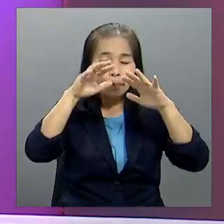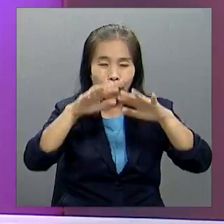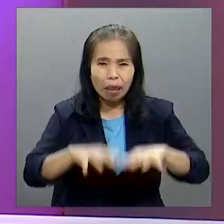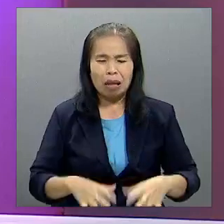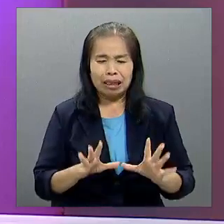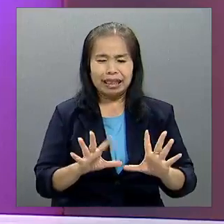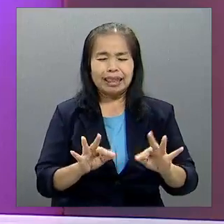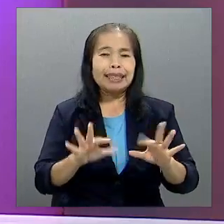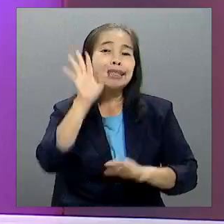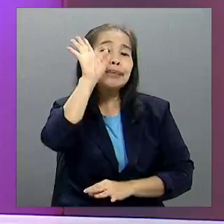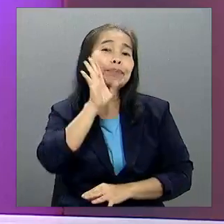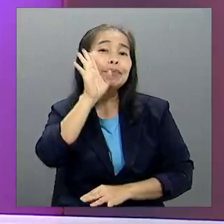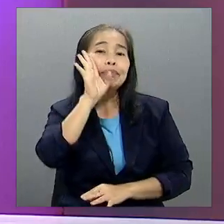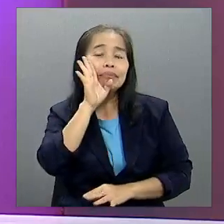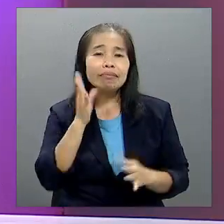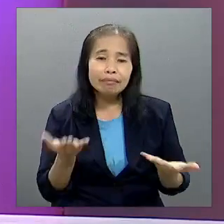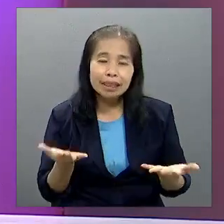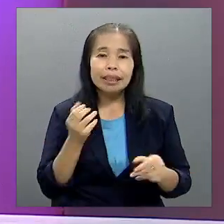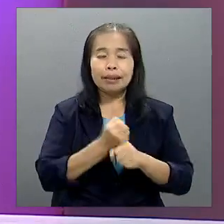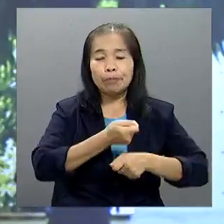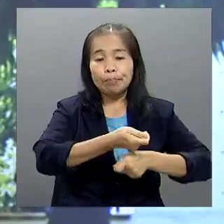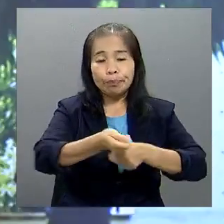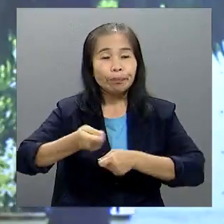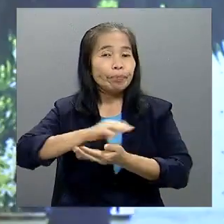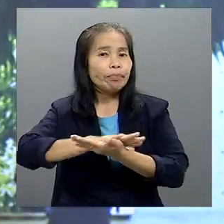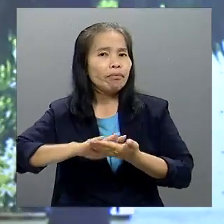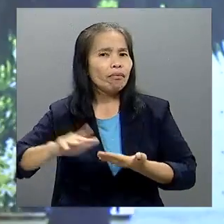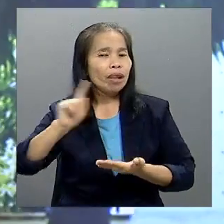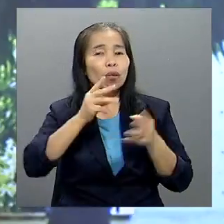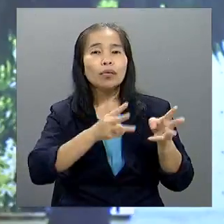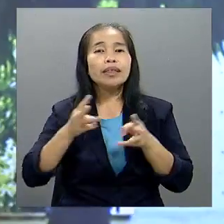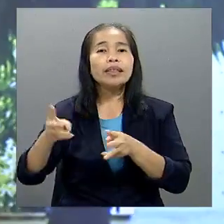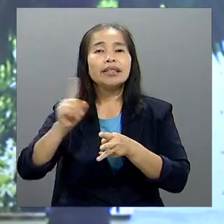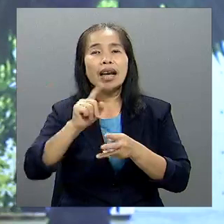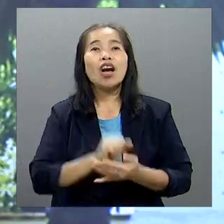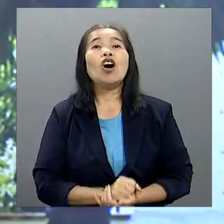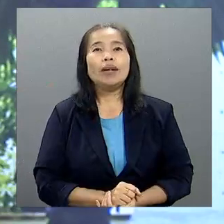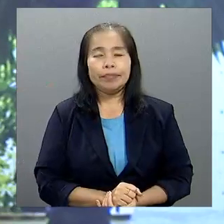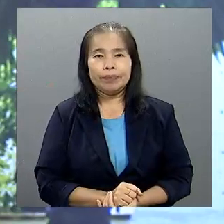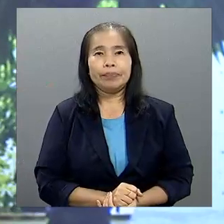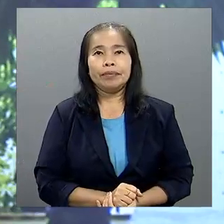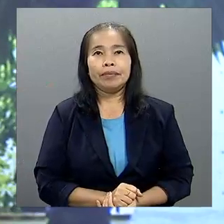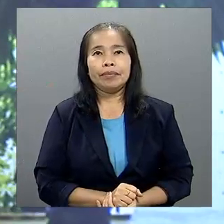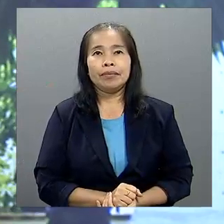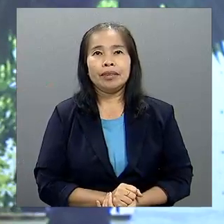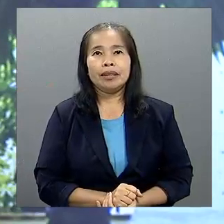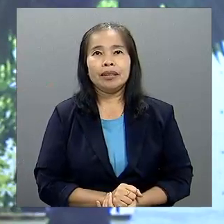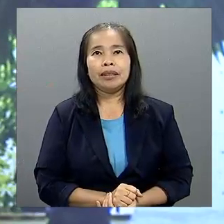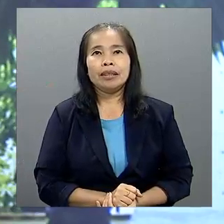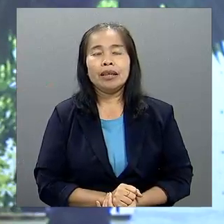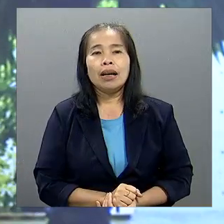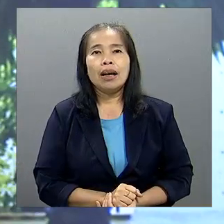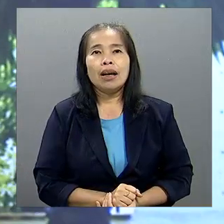ในการทำความสะอาดและรับมือกับเรื่องนี้ยังไงครับคุณสิริวัล หลักการดีๆเร็วๆเลยนะคะต้องเข้าตั้งแต่ก่อนที่น้ำ